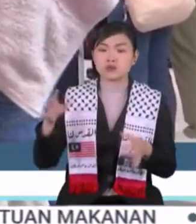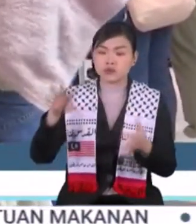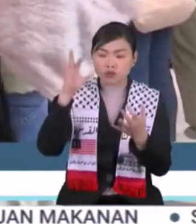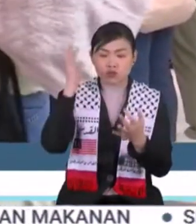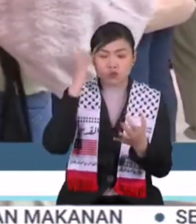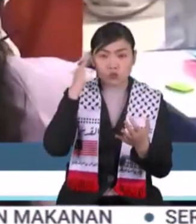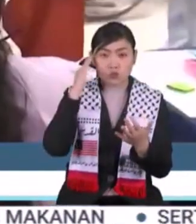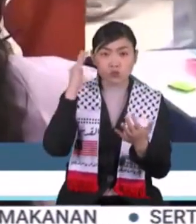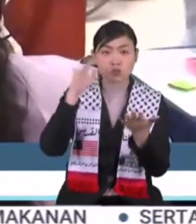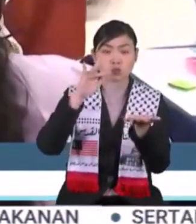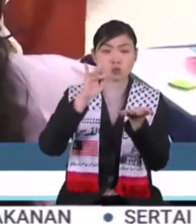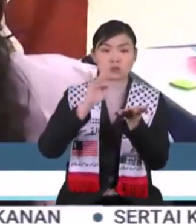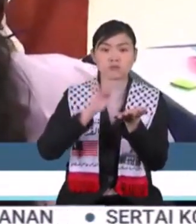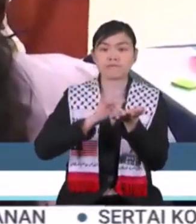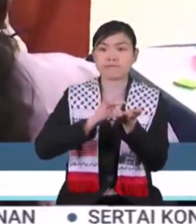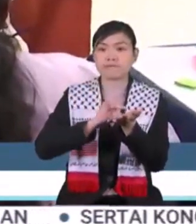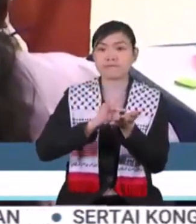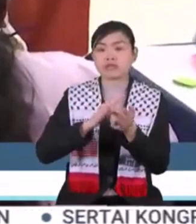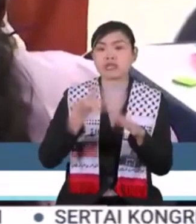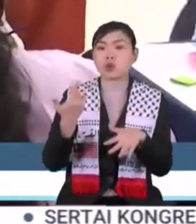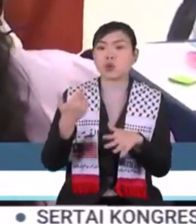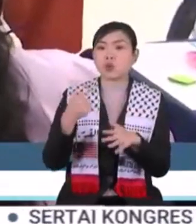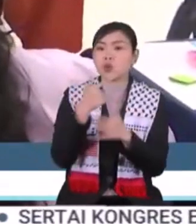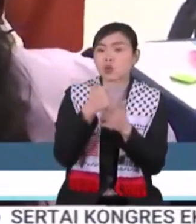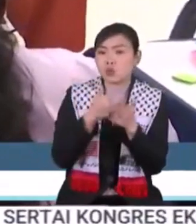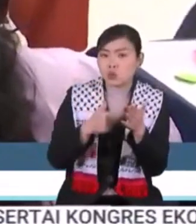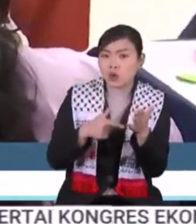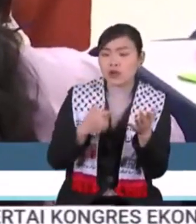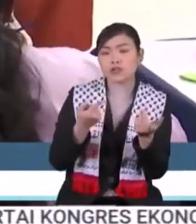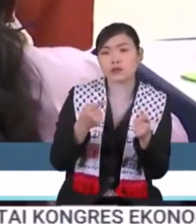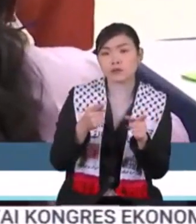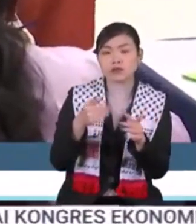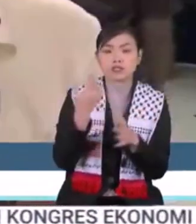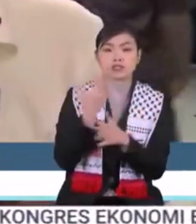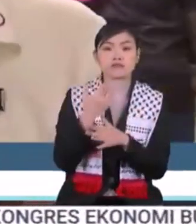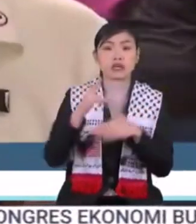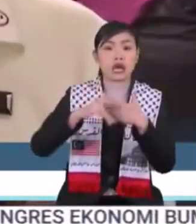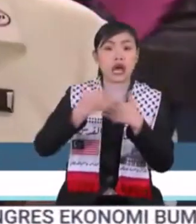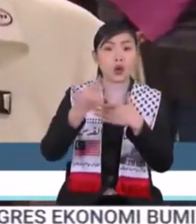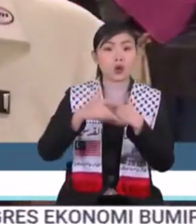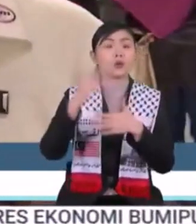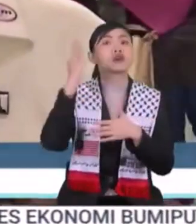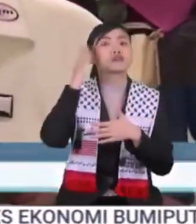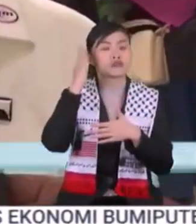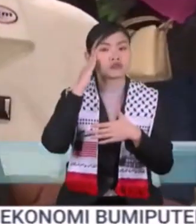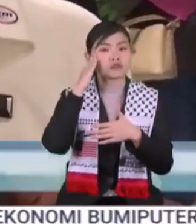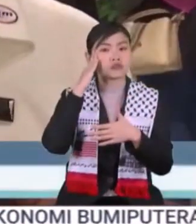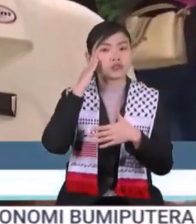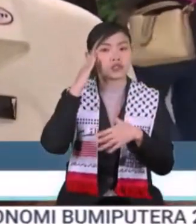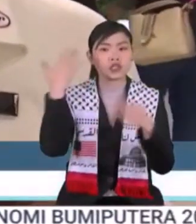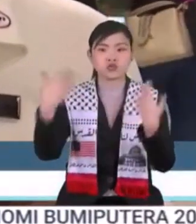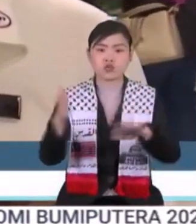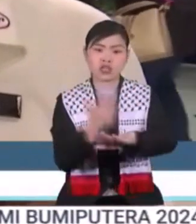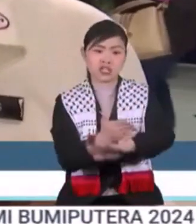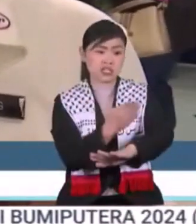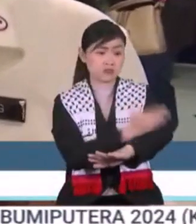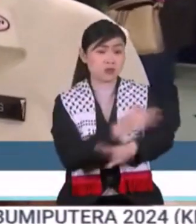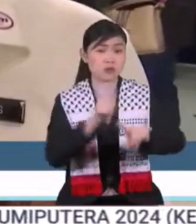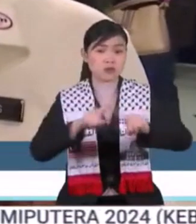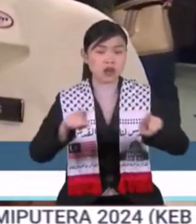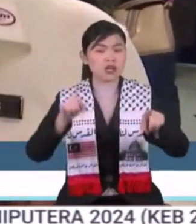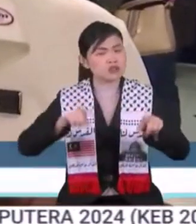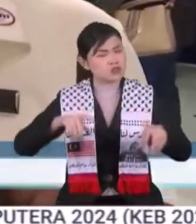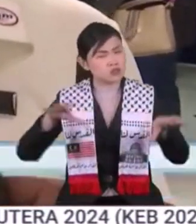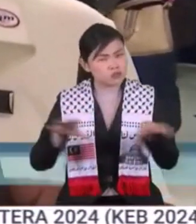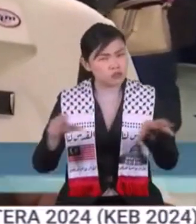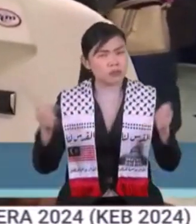rawatan spesifik yang diperlukan pada peringkat awal penyakit jarang jumpa. It has improved, but there's a lot of work that needs to